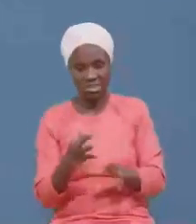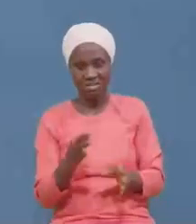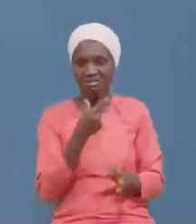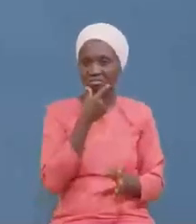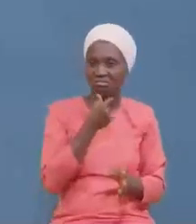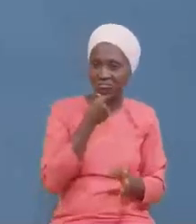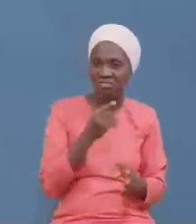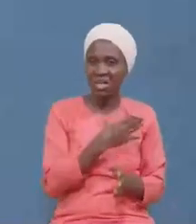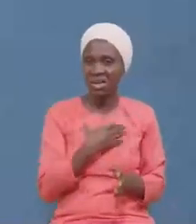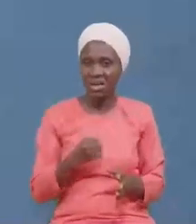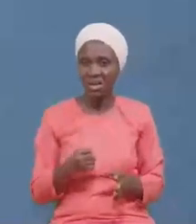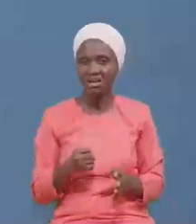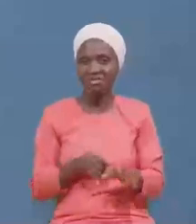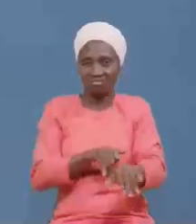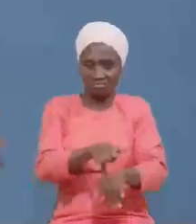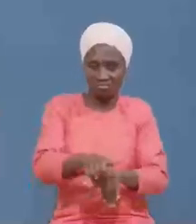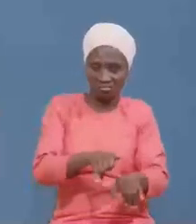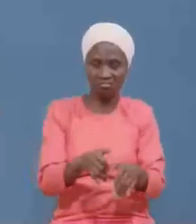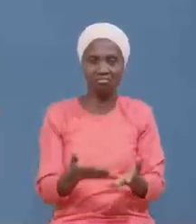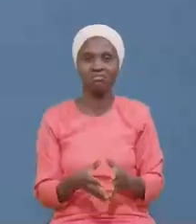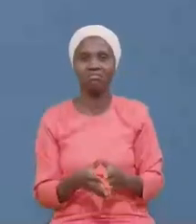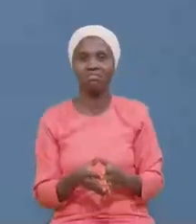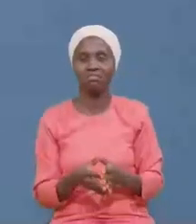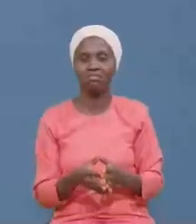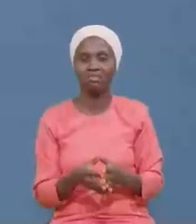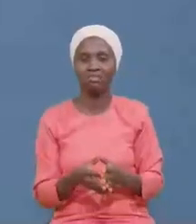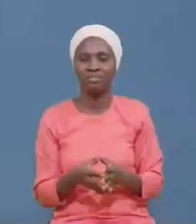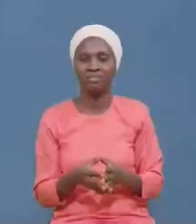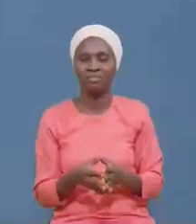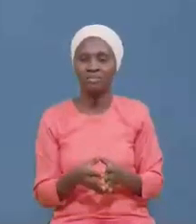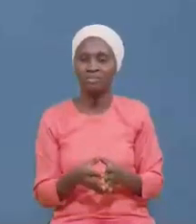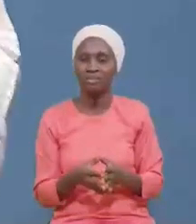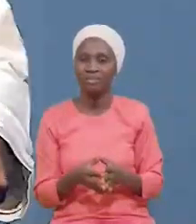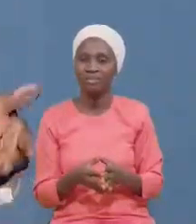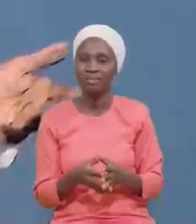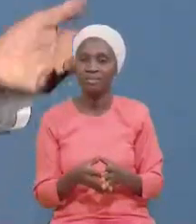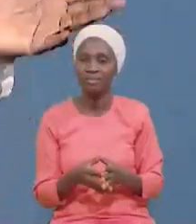Ça, c'est une hypocrisie, c'est une dissimulation, une séduction.